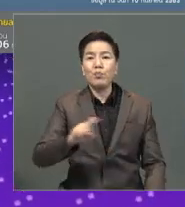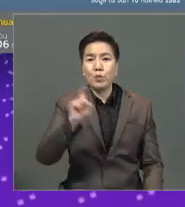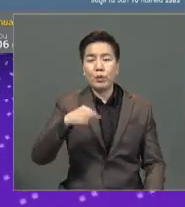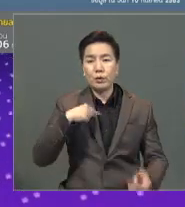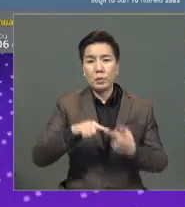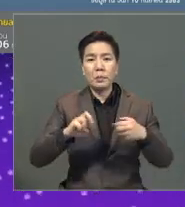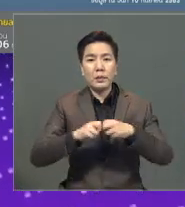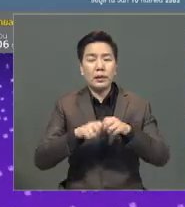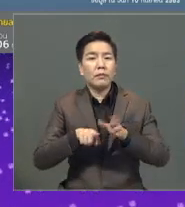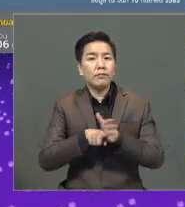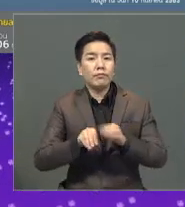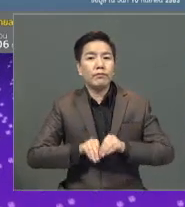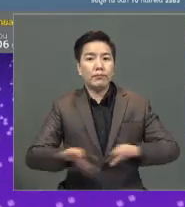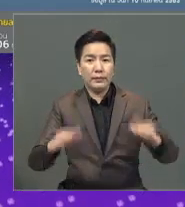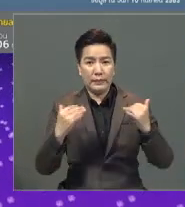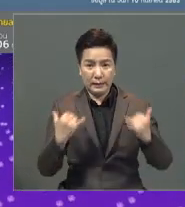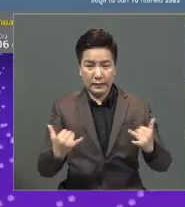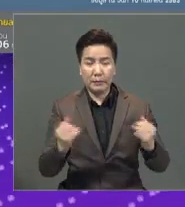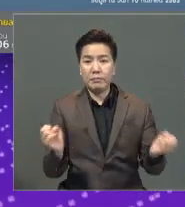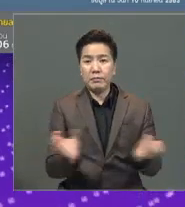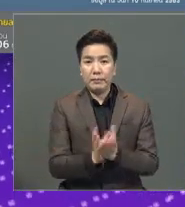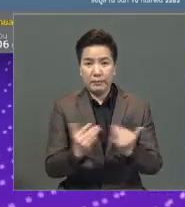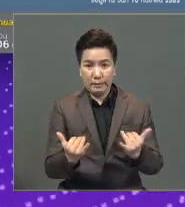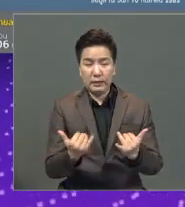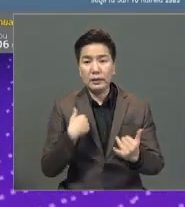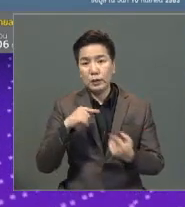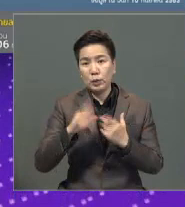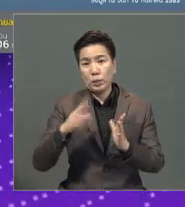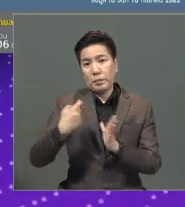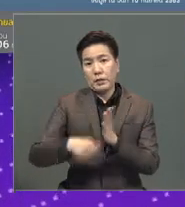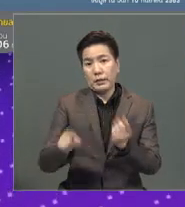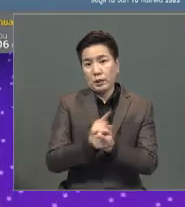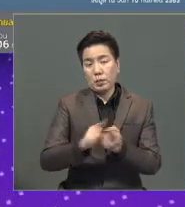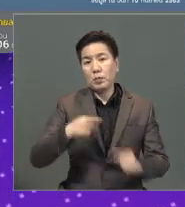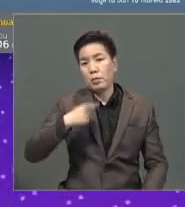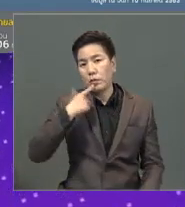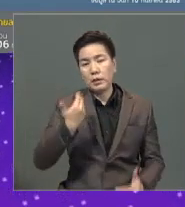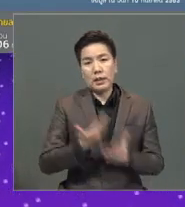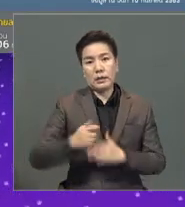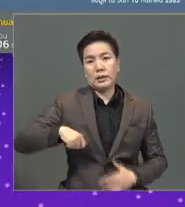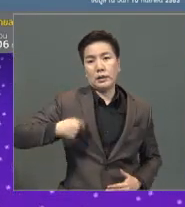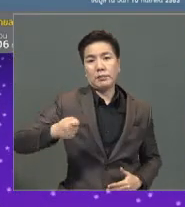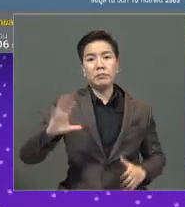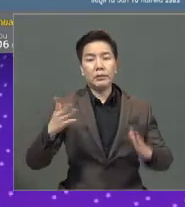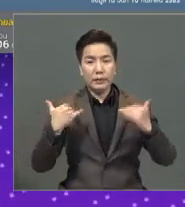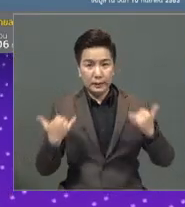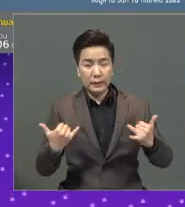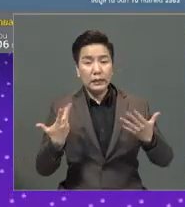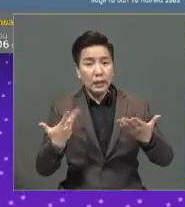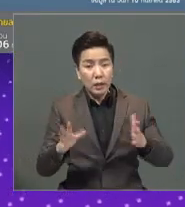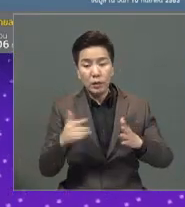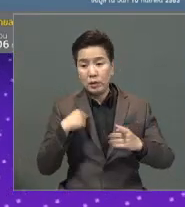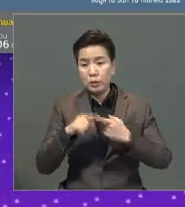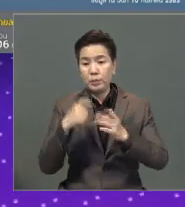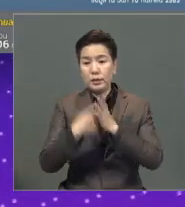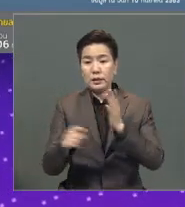จากสถานการณ์การแพร่ระบาดของโครง 19ที่เกิดขึ้นในปัจจุบันโดยที่ผู้ประกันตนอย่างที่บอกไปครับไม่เสียค่าใช้จ่ายใดๆทั้งสิ้นนะครับ